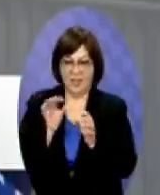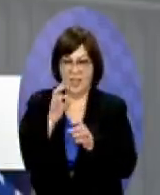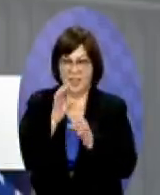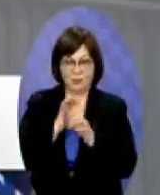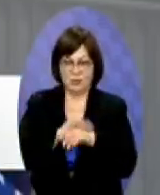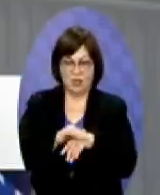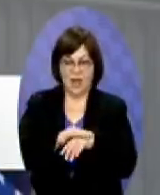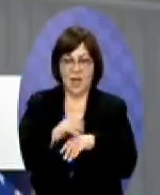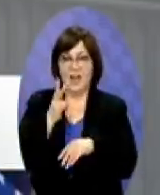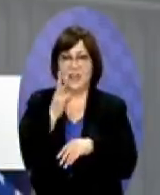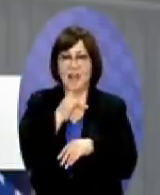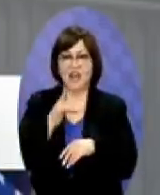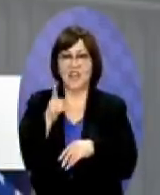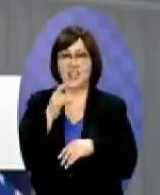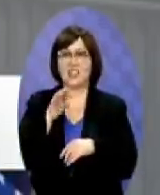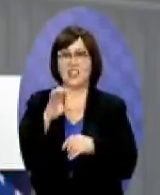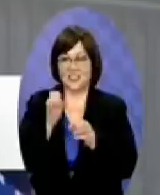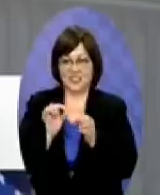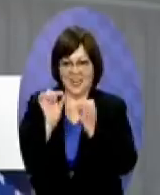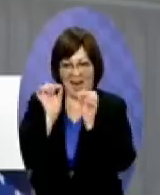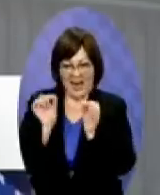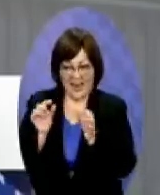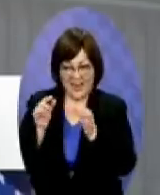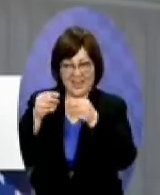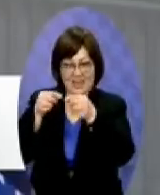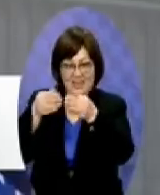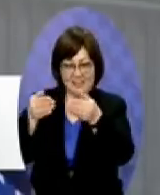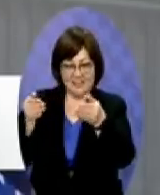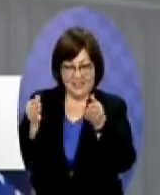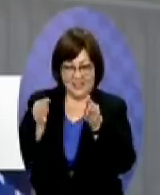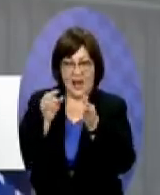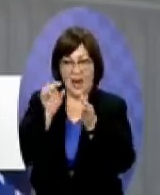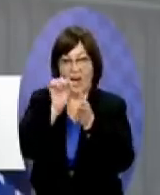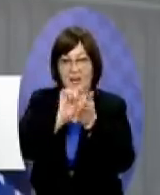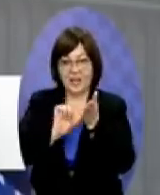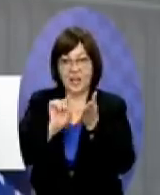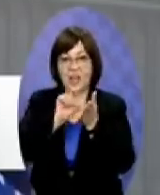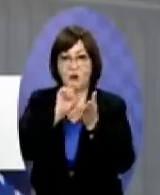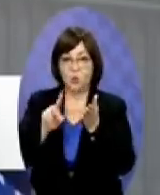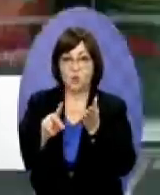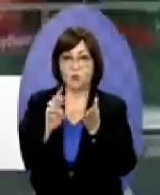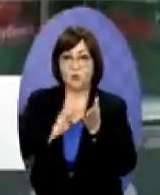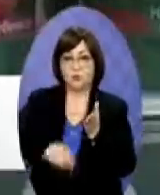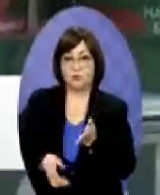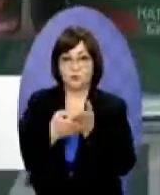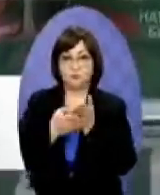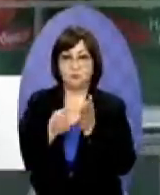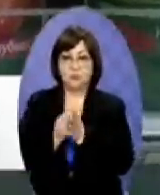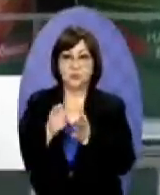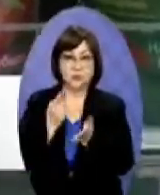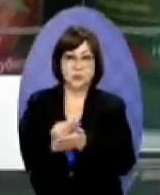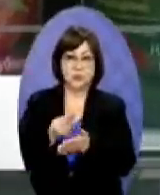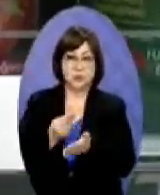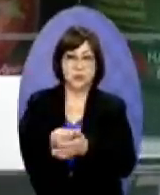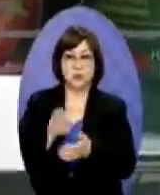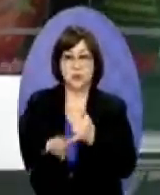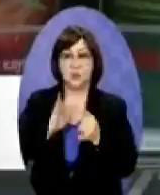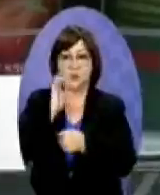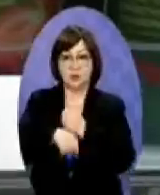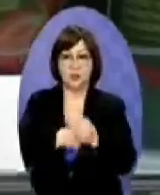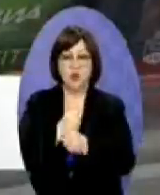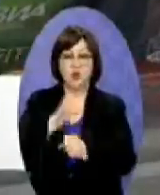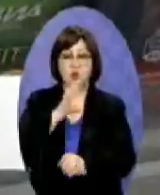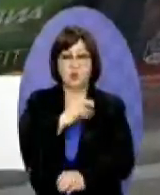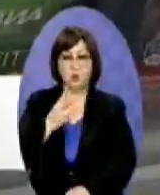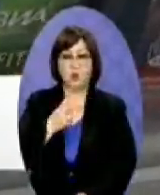чухал. Butyrate гэдэг бодис болон хувирч нарийн гэлтний хамыг эрүүл байлгахад маш чухал байдаг. Сүүлийн жилүүдэд хүмүүс сүд цагаан